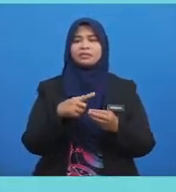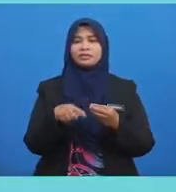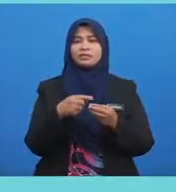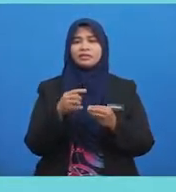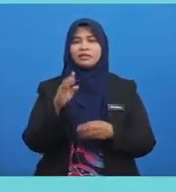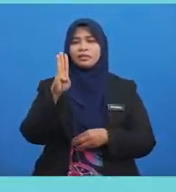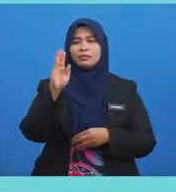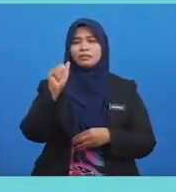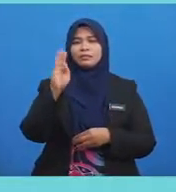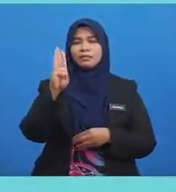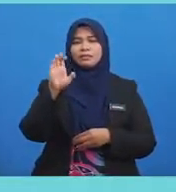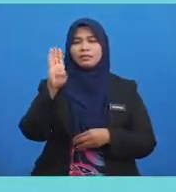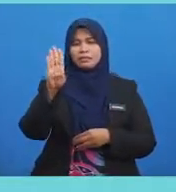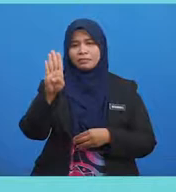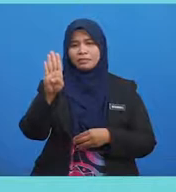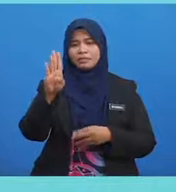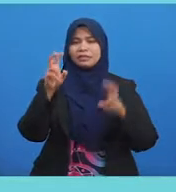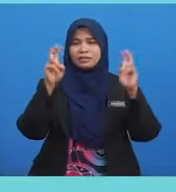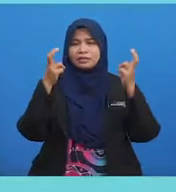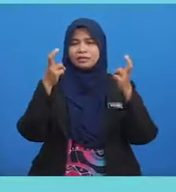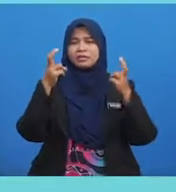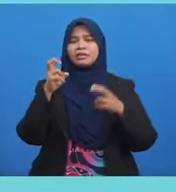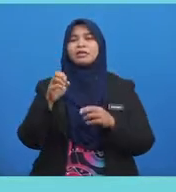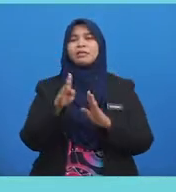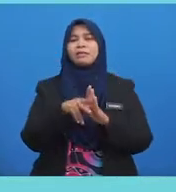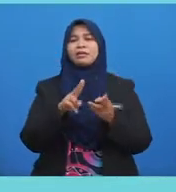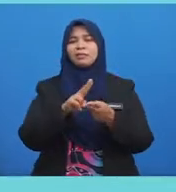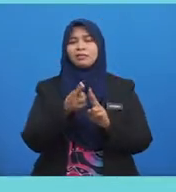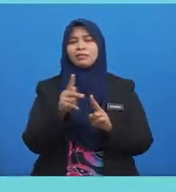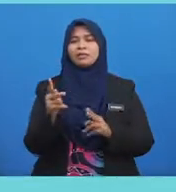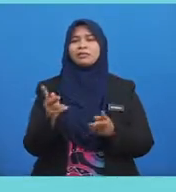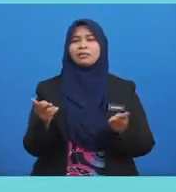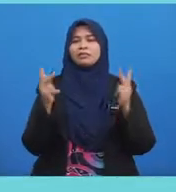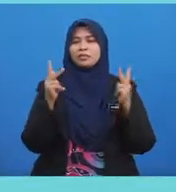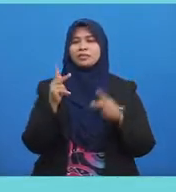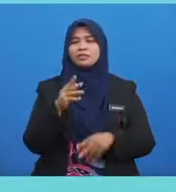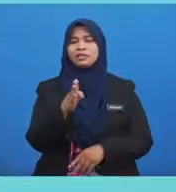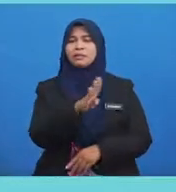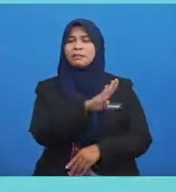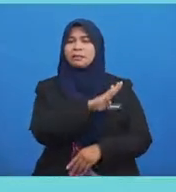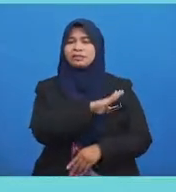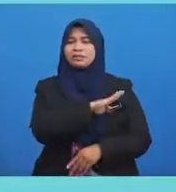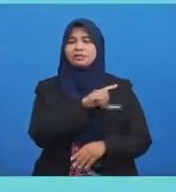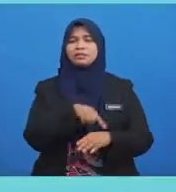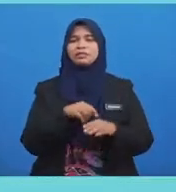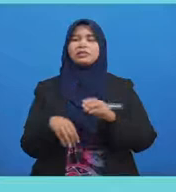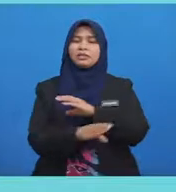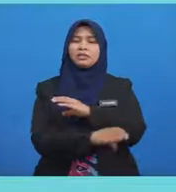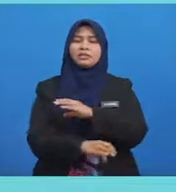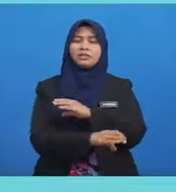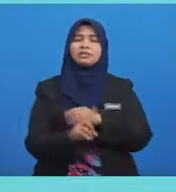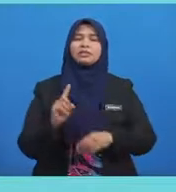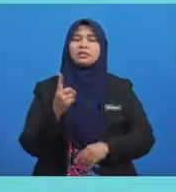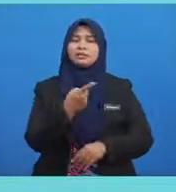4 iaitu tajuk Era Peralihan Kuasa British di negara kita.